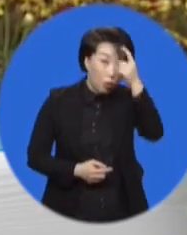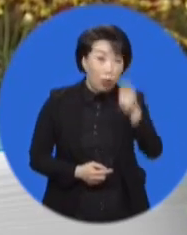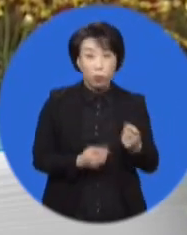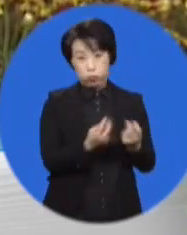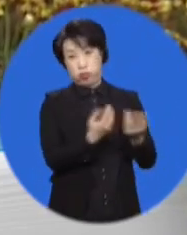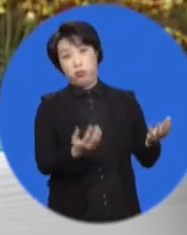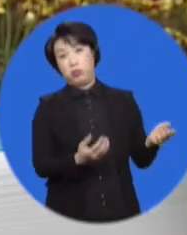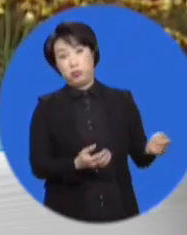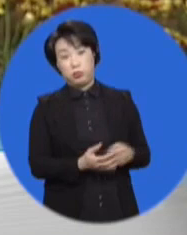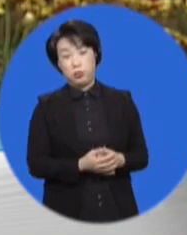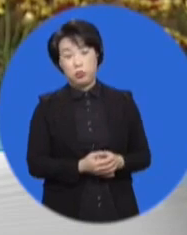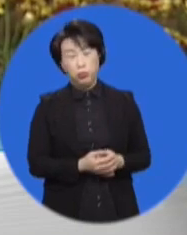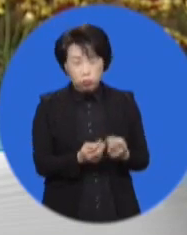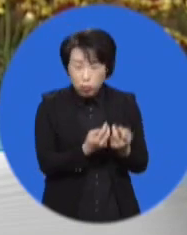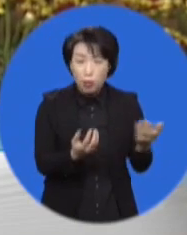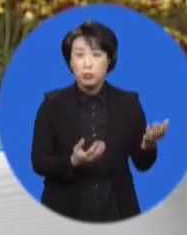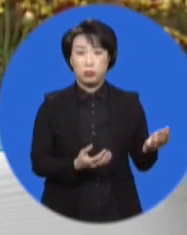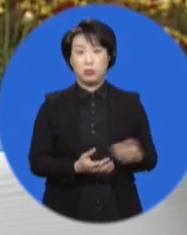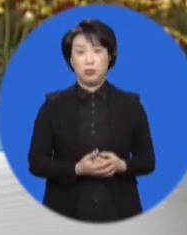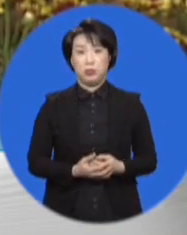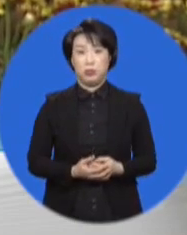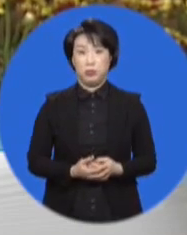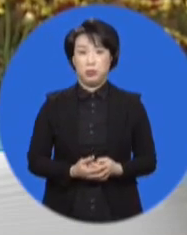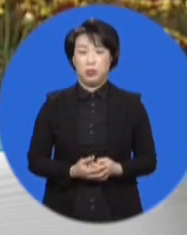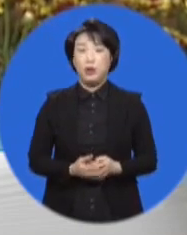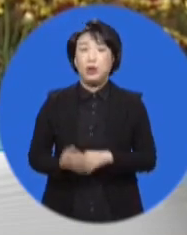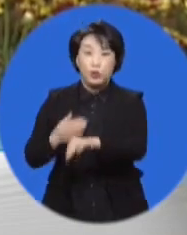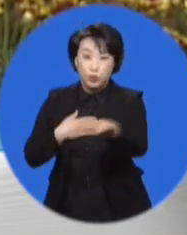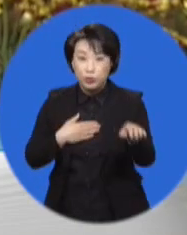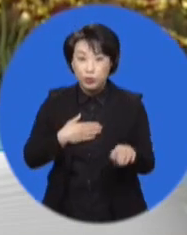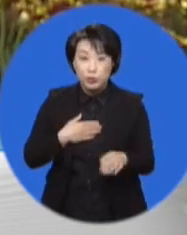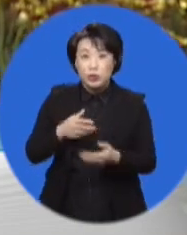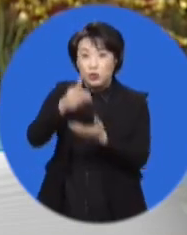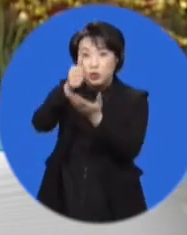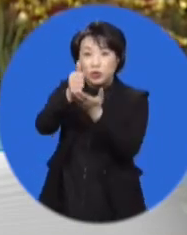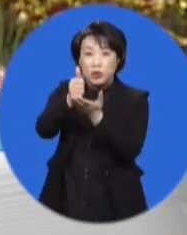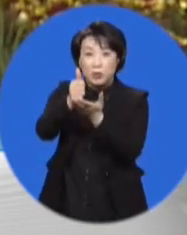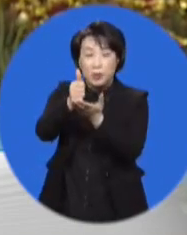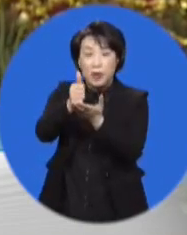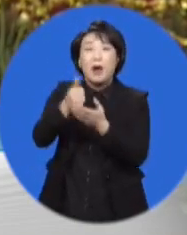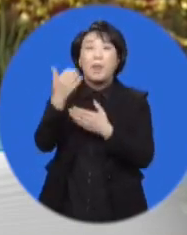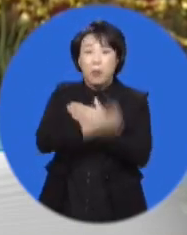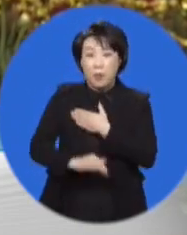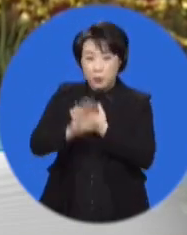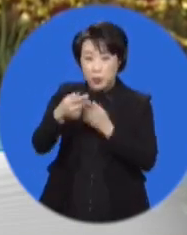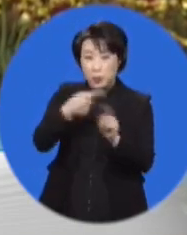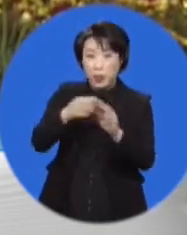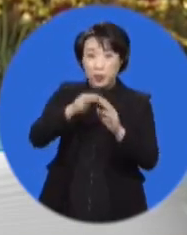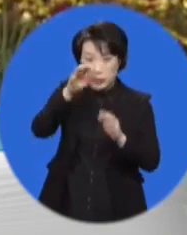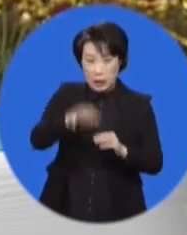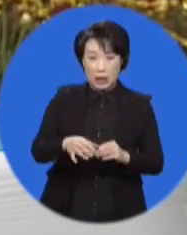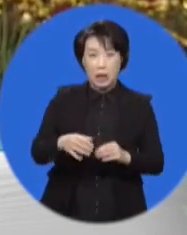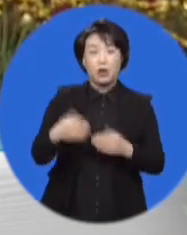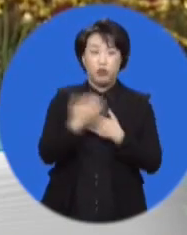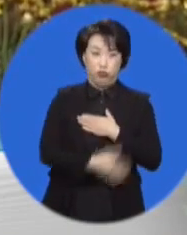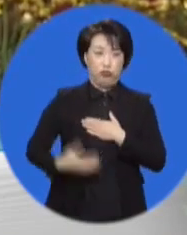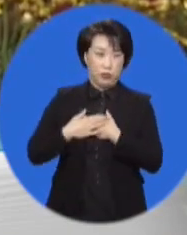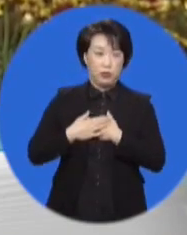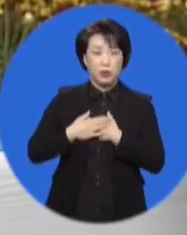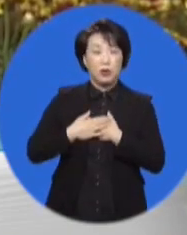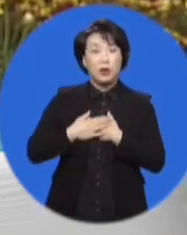소용없어. 소용없어. 우리는 그래서 주님의 몸된 교회, 우리는 지체라고